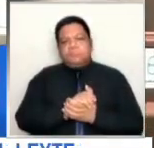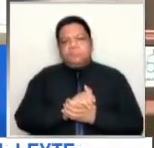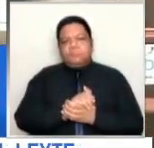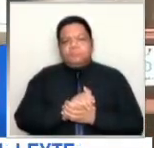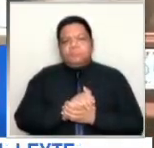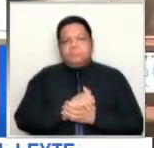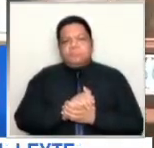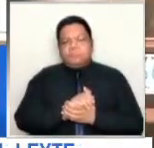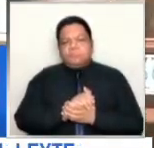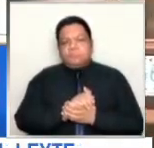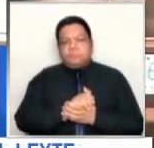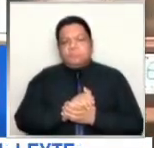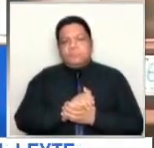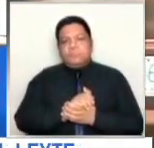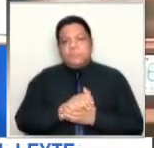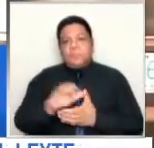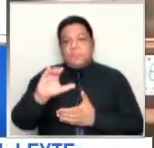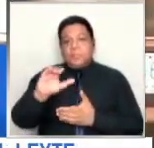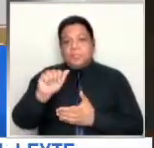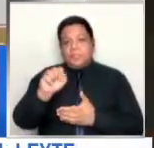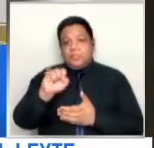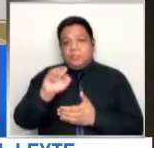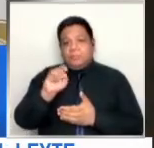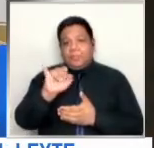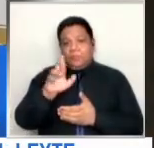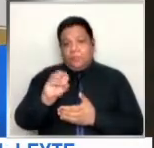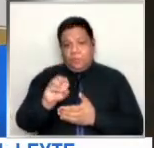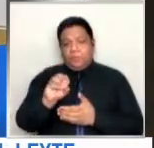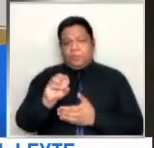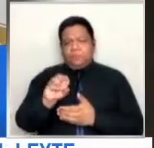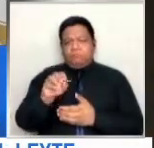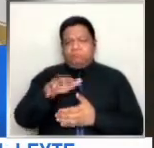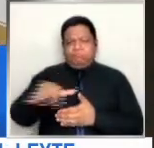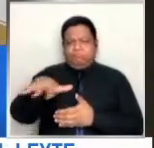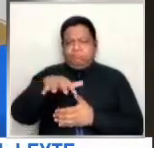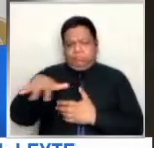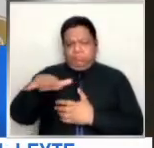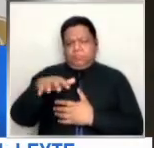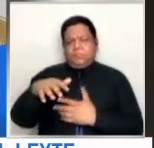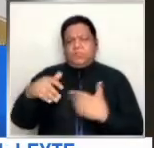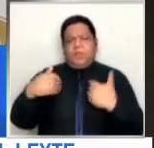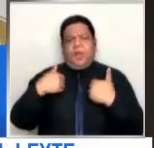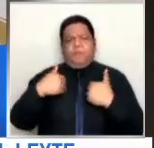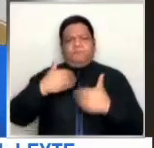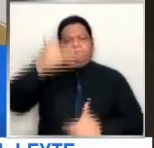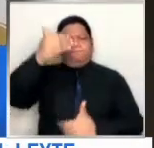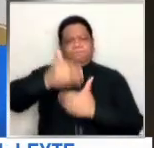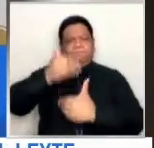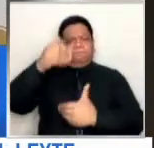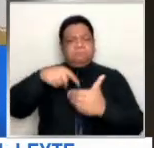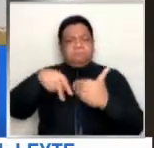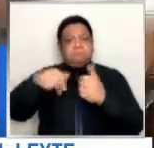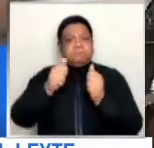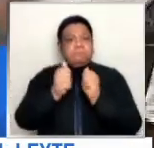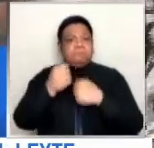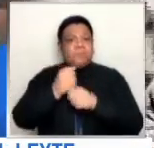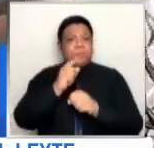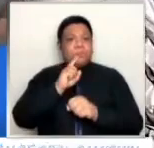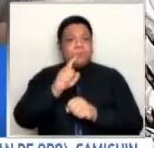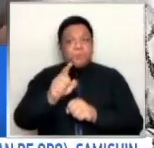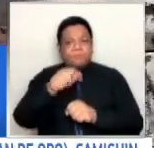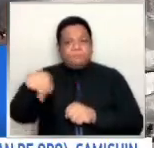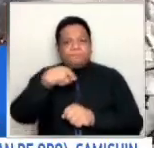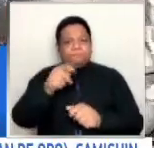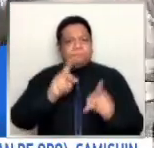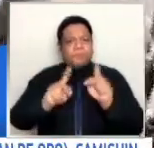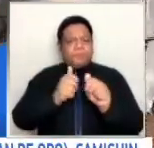Sa Casimiro A. Inares Boulevard, naglatag ng checkpoint ang kapulisan para tiyaking sumusunod sa health and security protocols ang ilang tumatawid galing